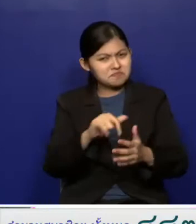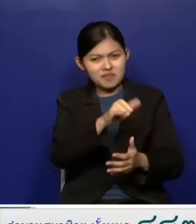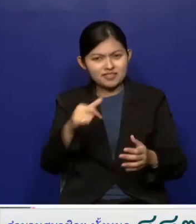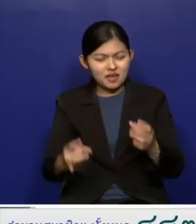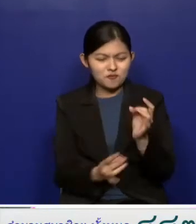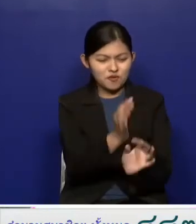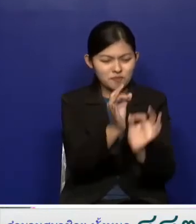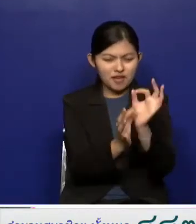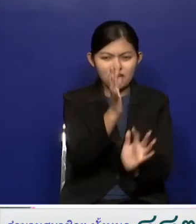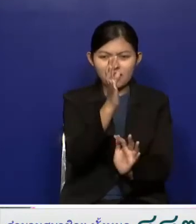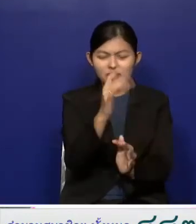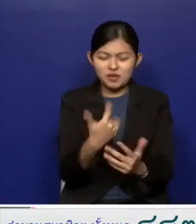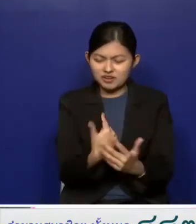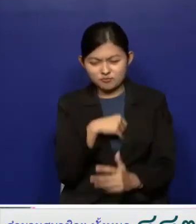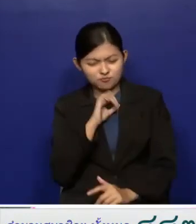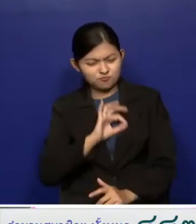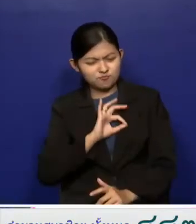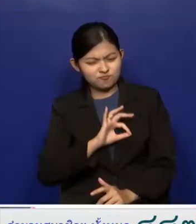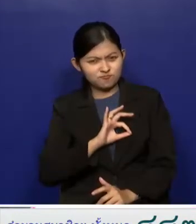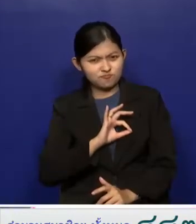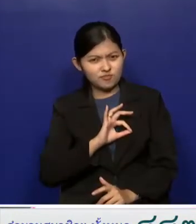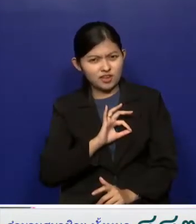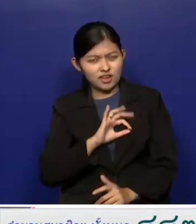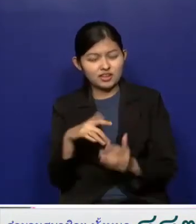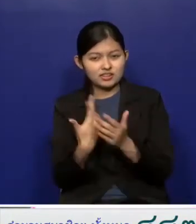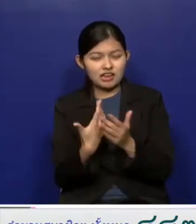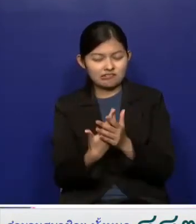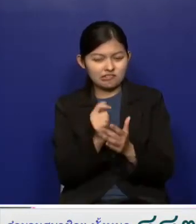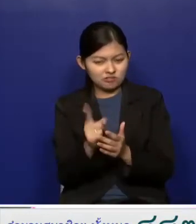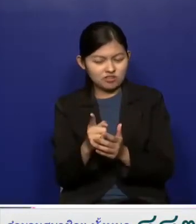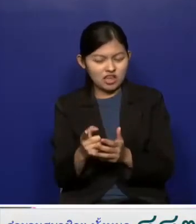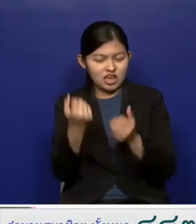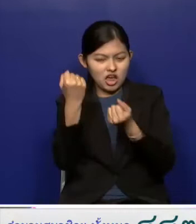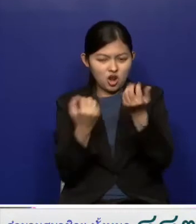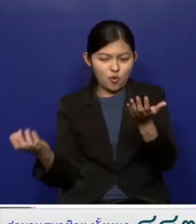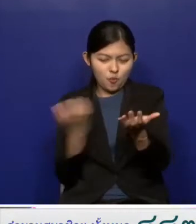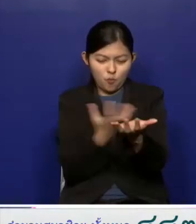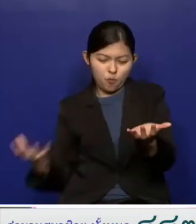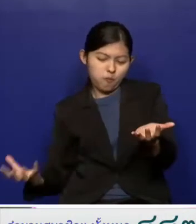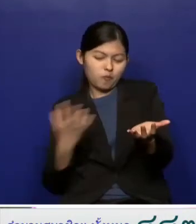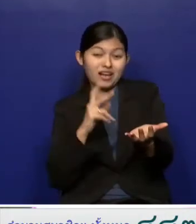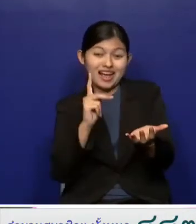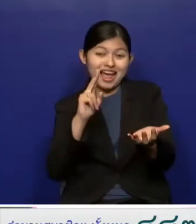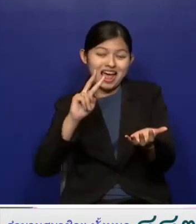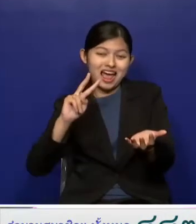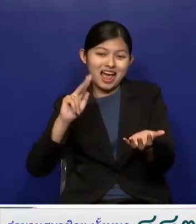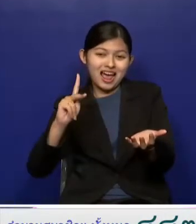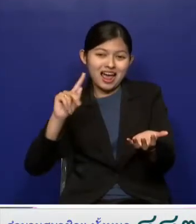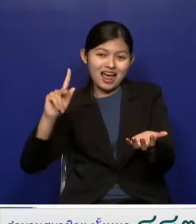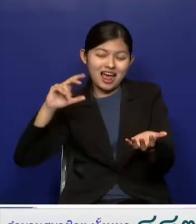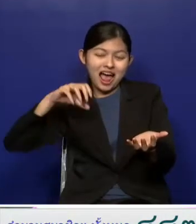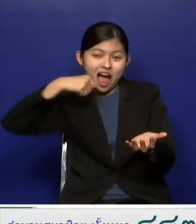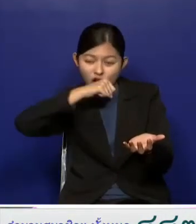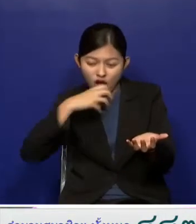างทีก็รู้สึกว่าจะต้องเสียค่ารถขนของไปทิ้งปัจจุบันกากอ้อยที่ได้จากการหีบอ้อ